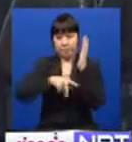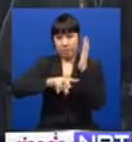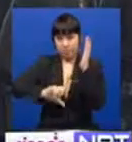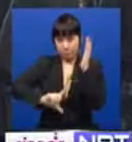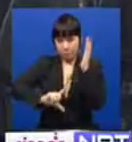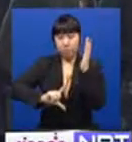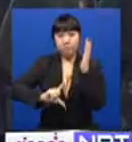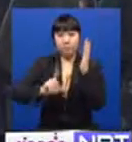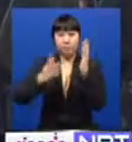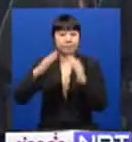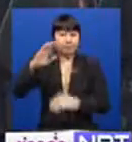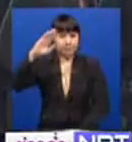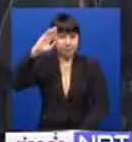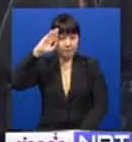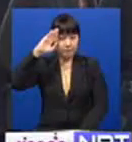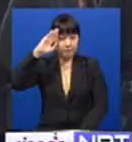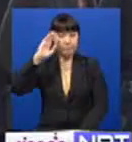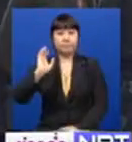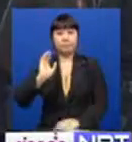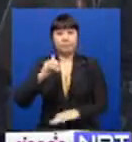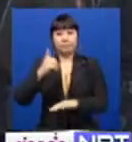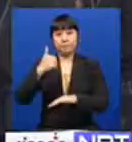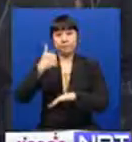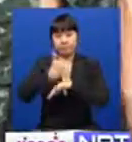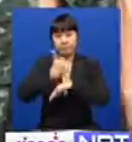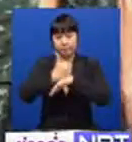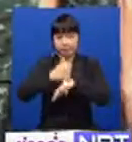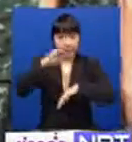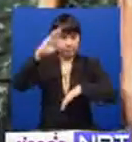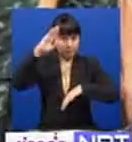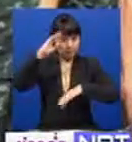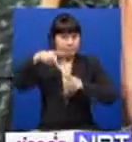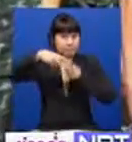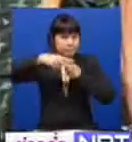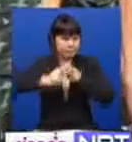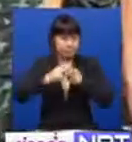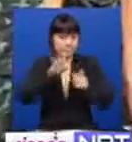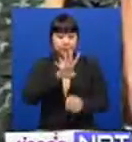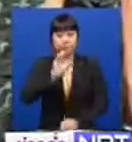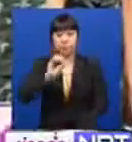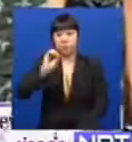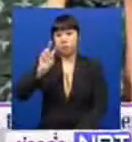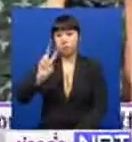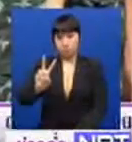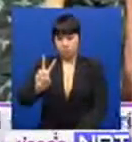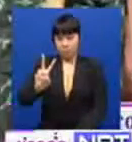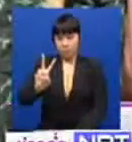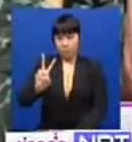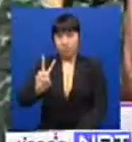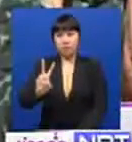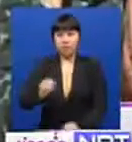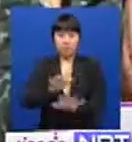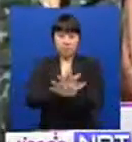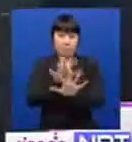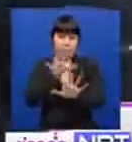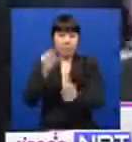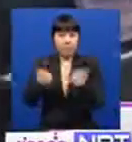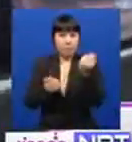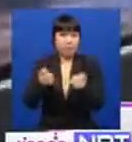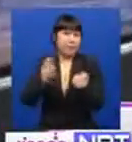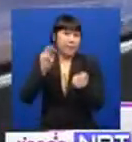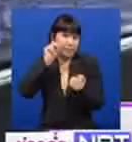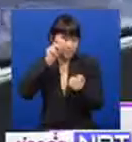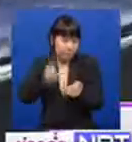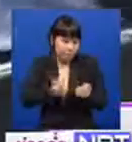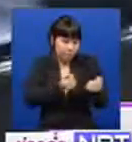พันเอกพันศิษย์สุพรรณชนะบุรีผู้บังคับการกองพันทหารช่าง402ค่ายอภัยบริรักษ์ปล่อยขบวนรถบรรทุกน้ำออกช่ว